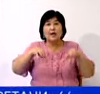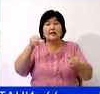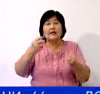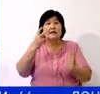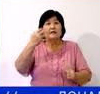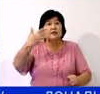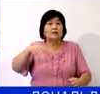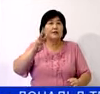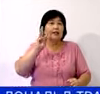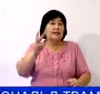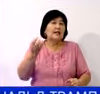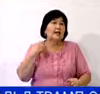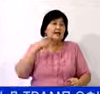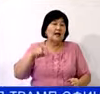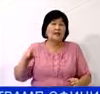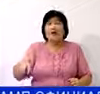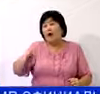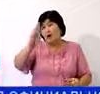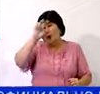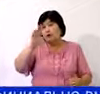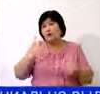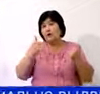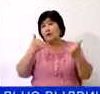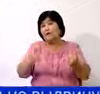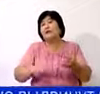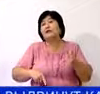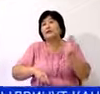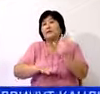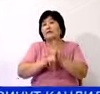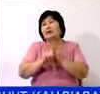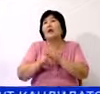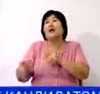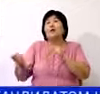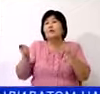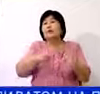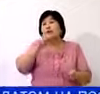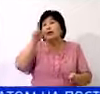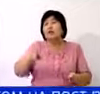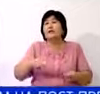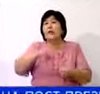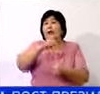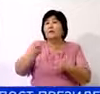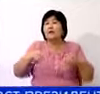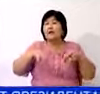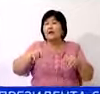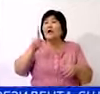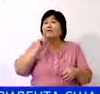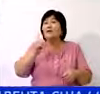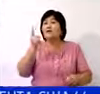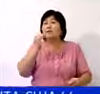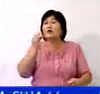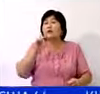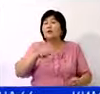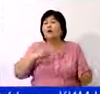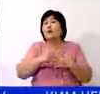253 кызлар densa государства пошло навстречу владельцам ввезенных из армении автомобилей временно с 1 июня